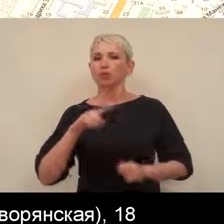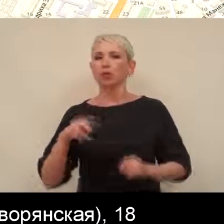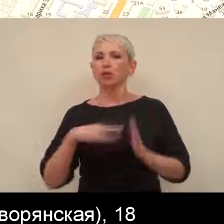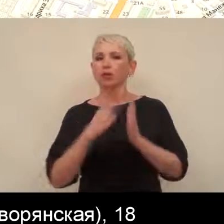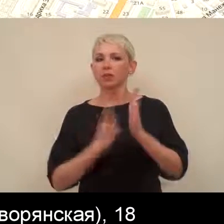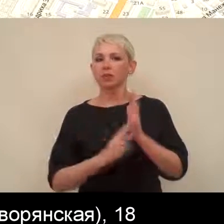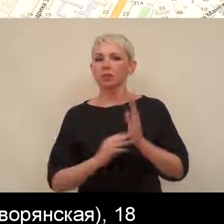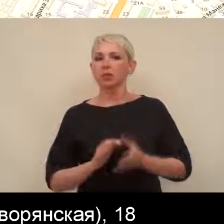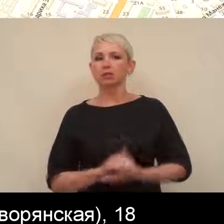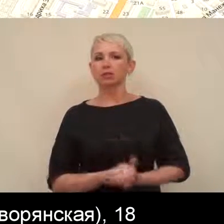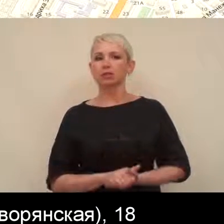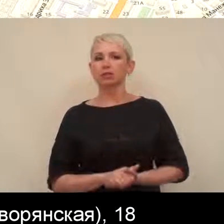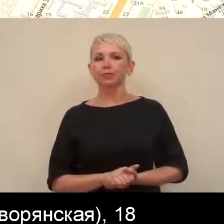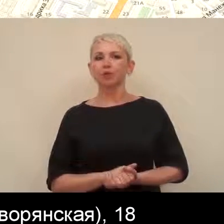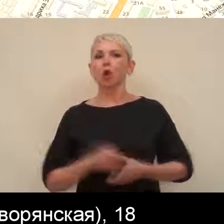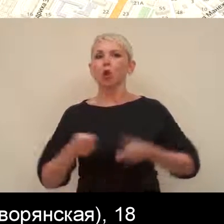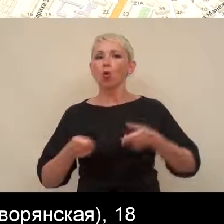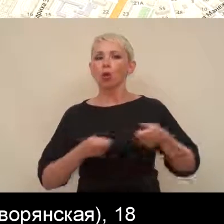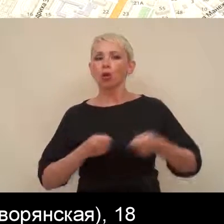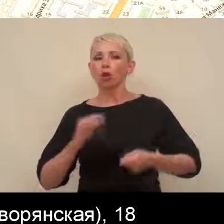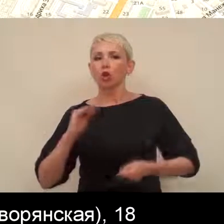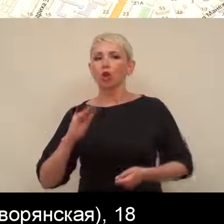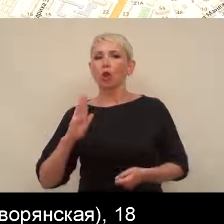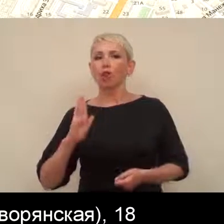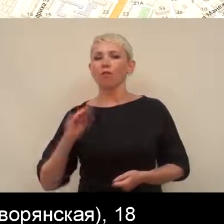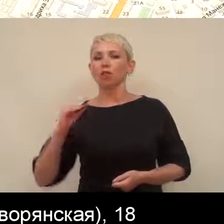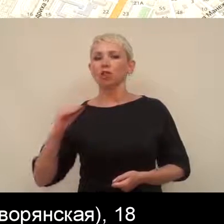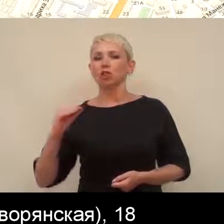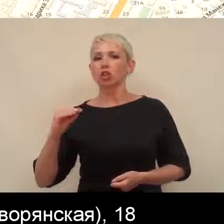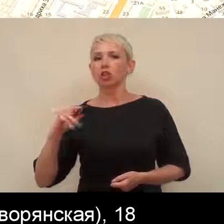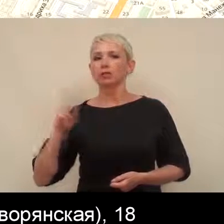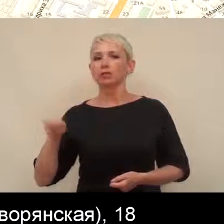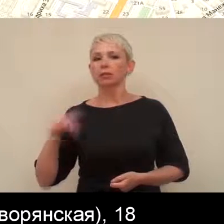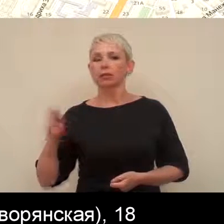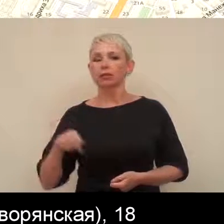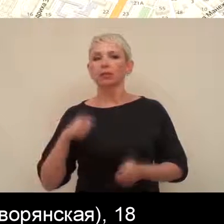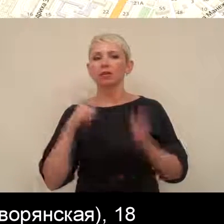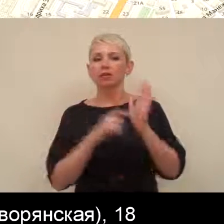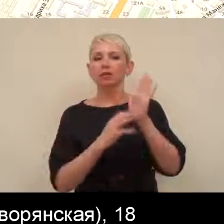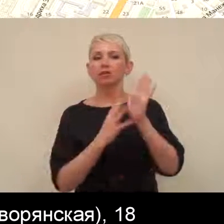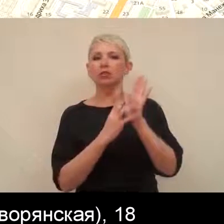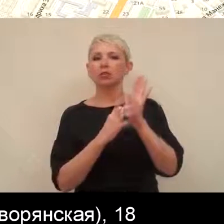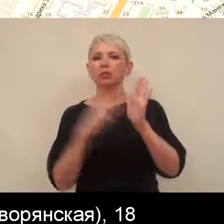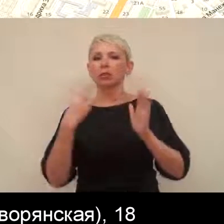Управление ЮВЖД 1930